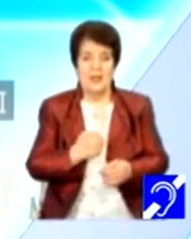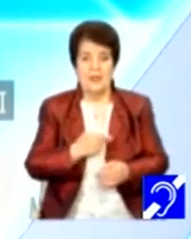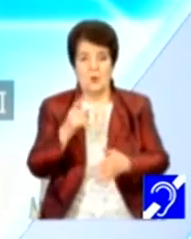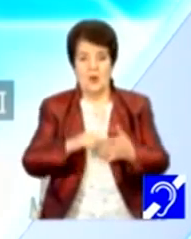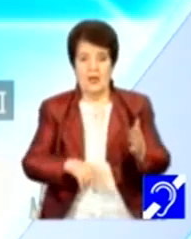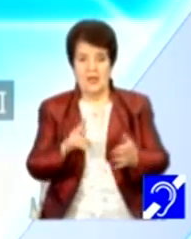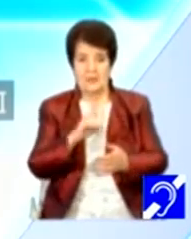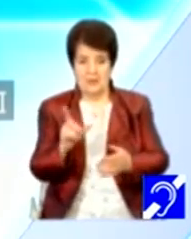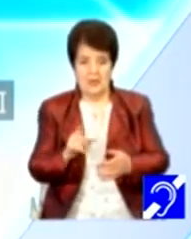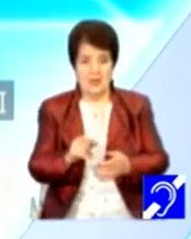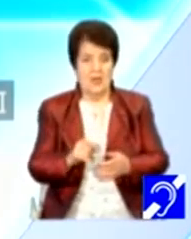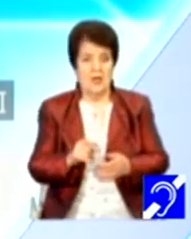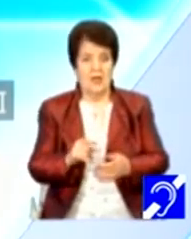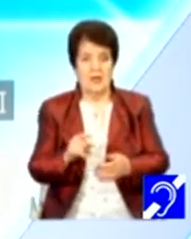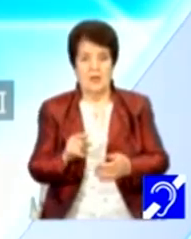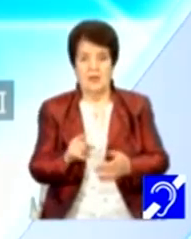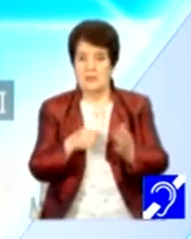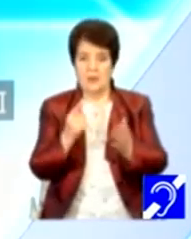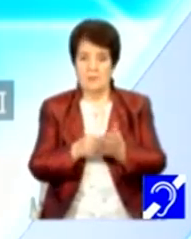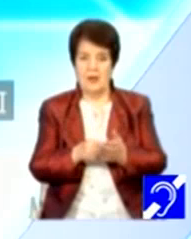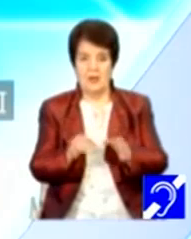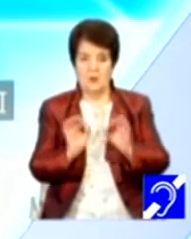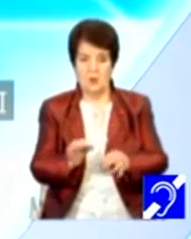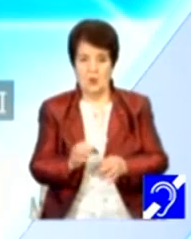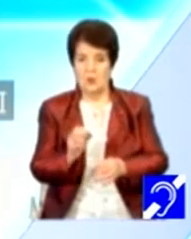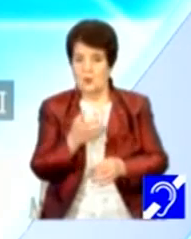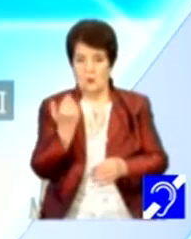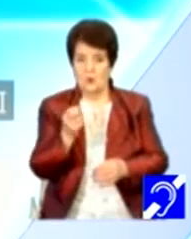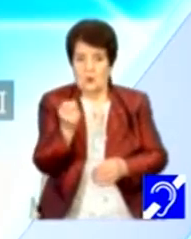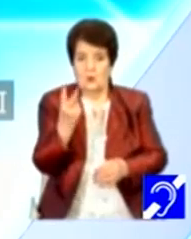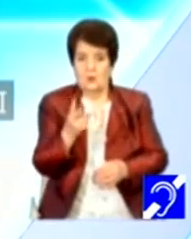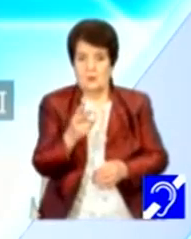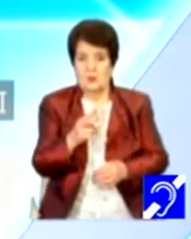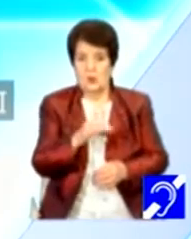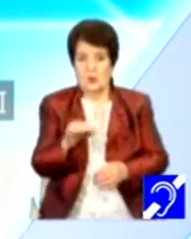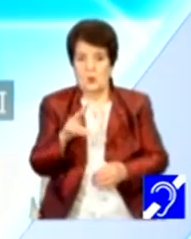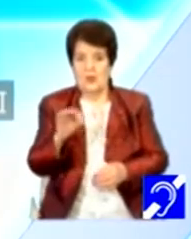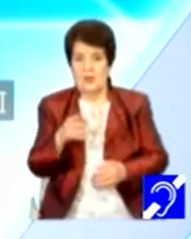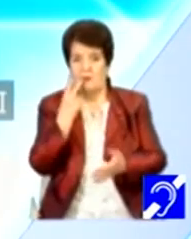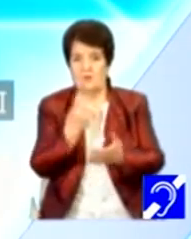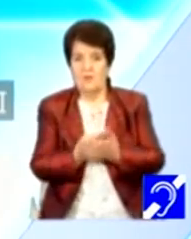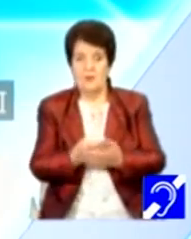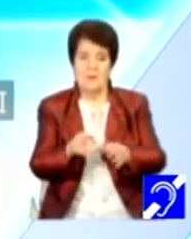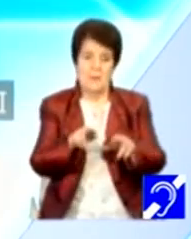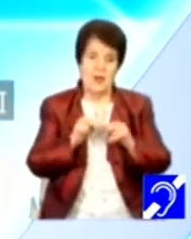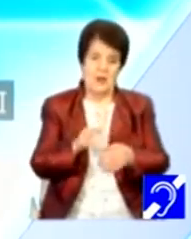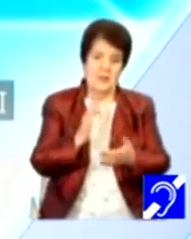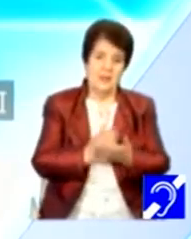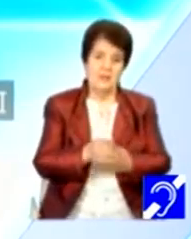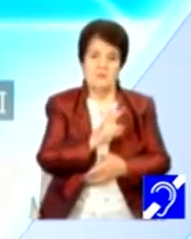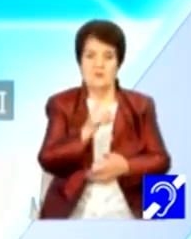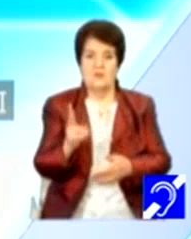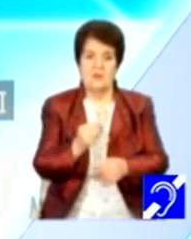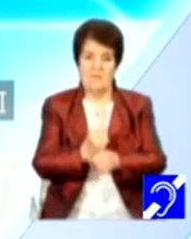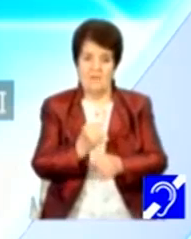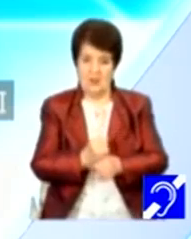că nu e o întrebare corectă, pentru că nu e 12 iulie. După 12 iulie se va vedea cine este în Parlament și cu cine